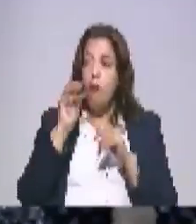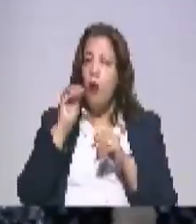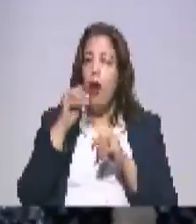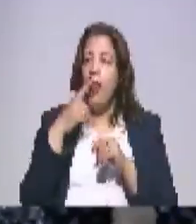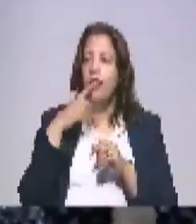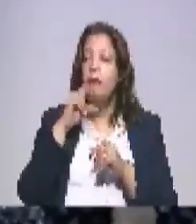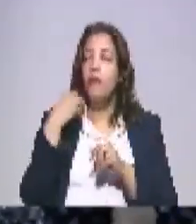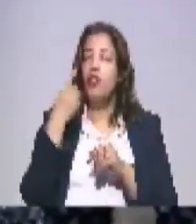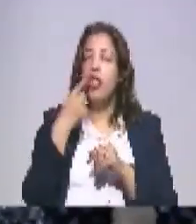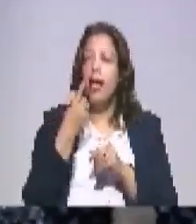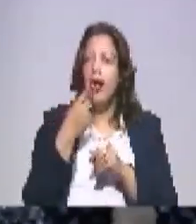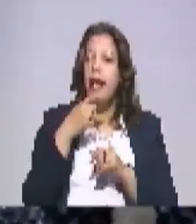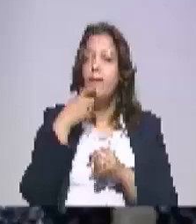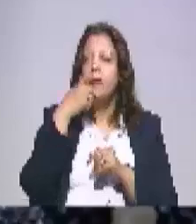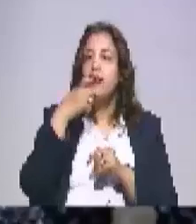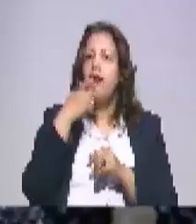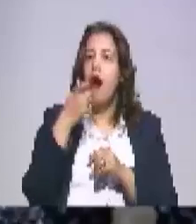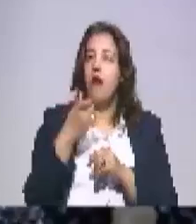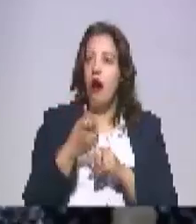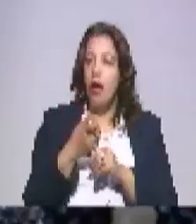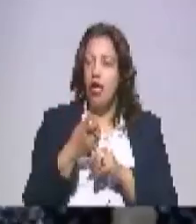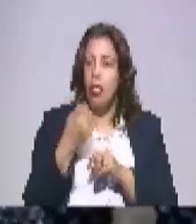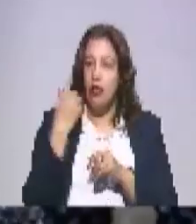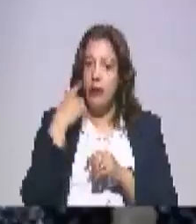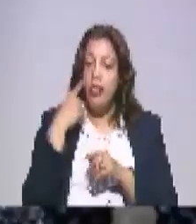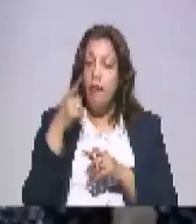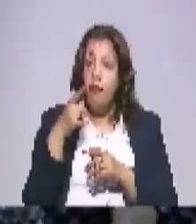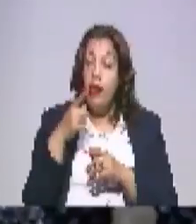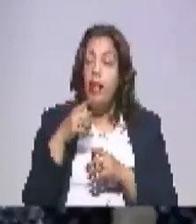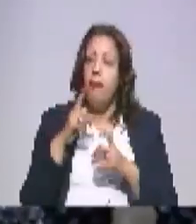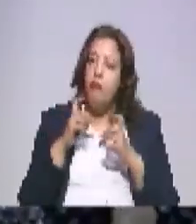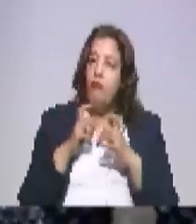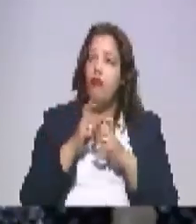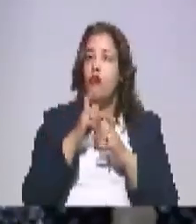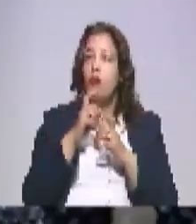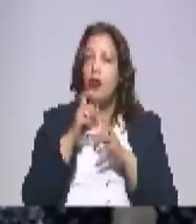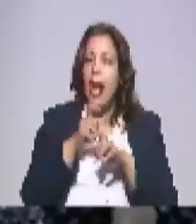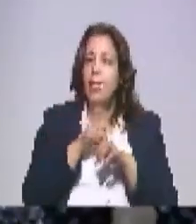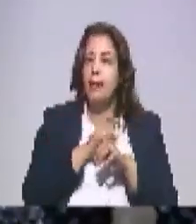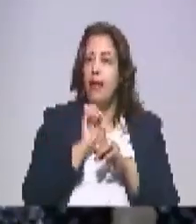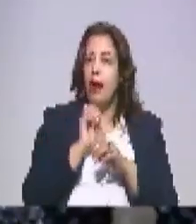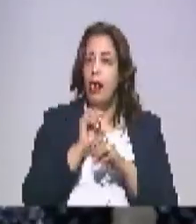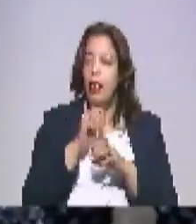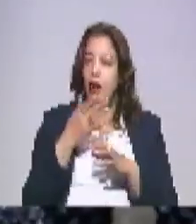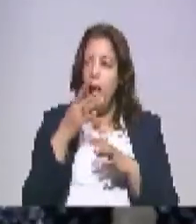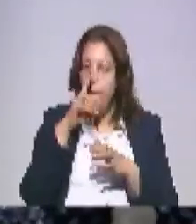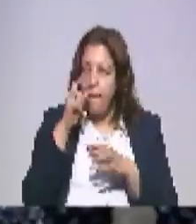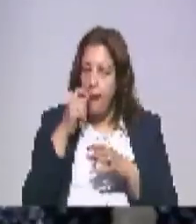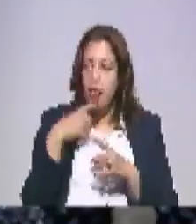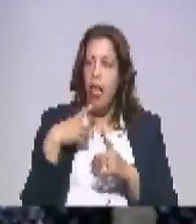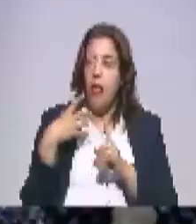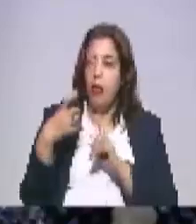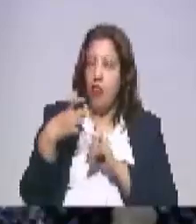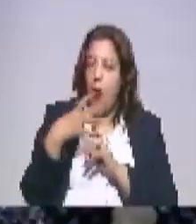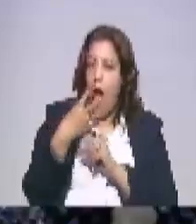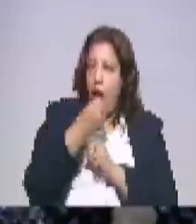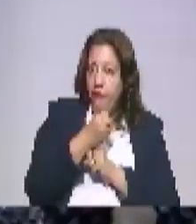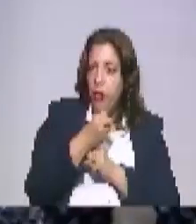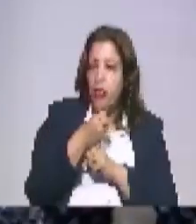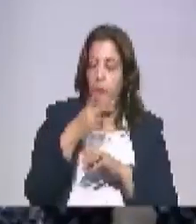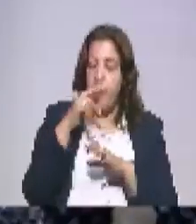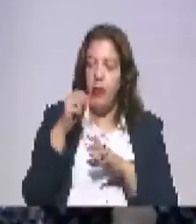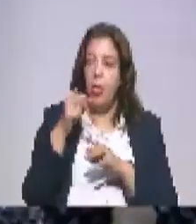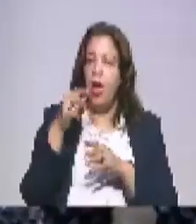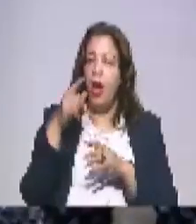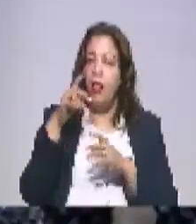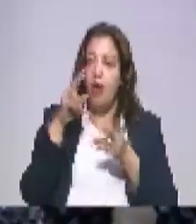البلاد العربية، وهي مليانة بمضادات الأكسدة للي عند يعني للمناعة، للمرضى الكانسر،